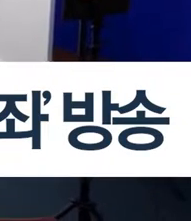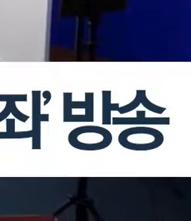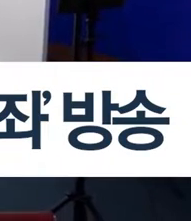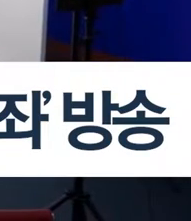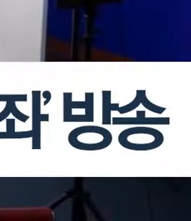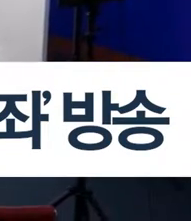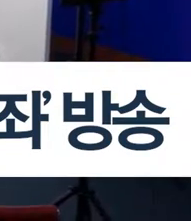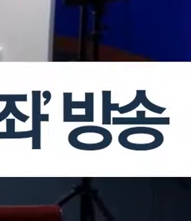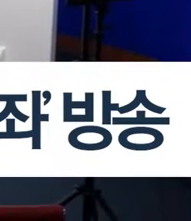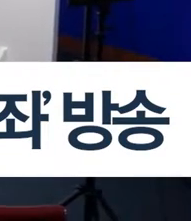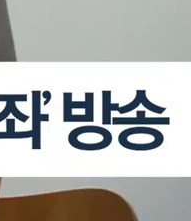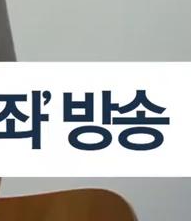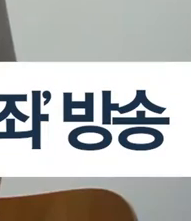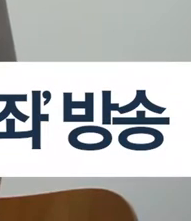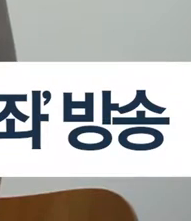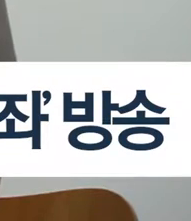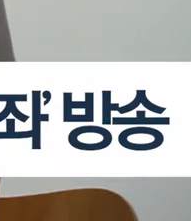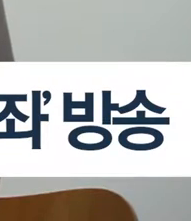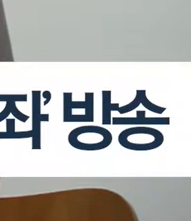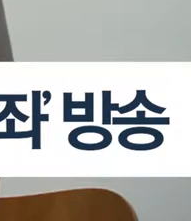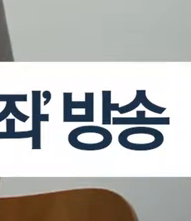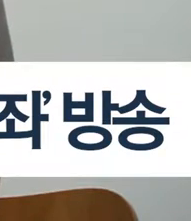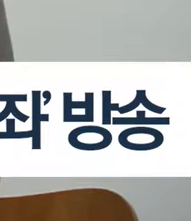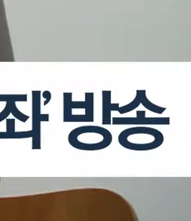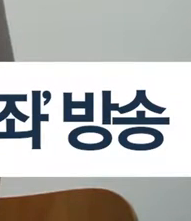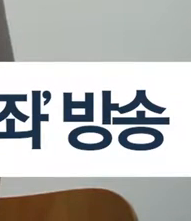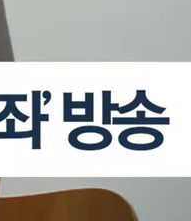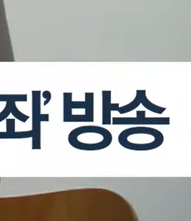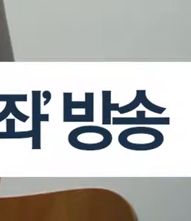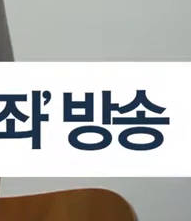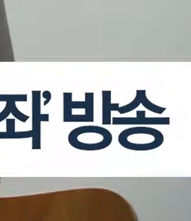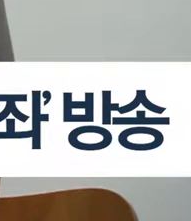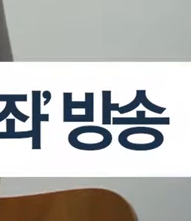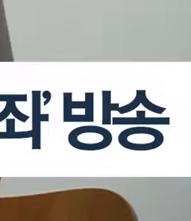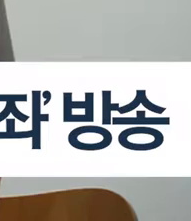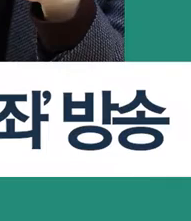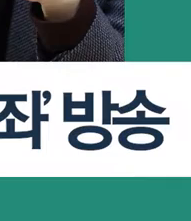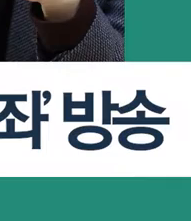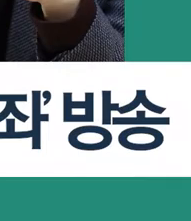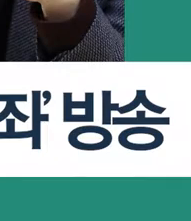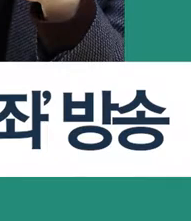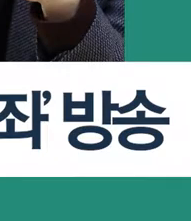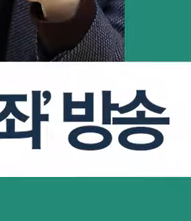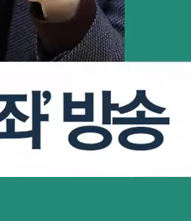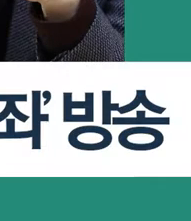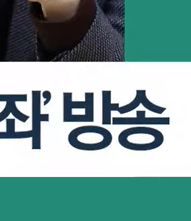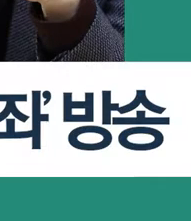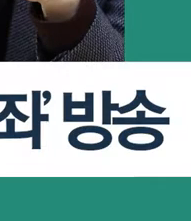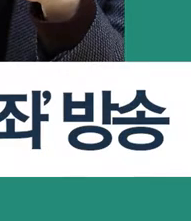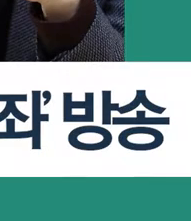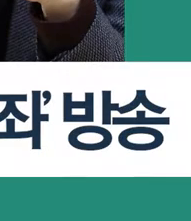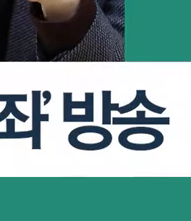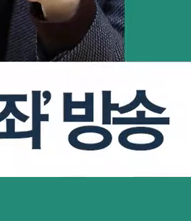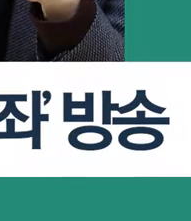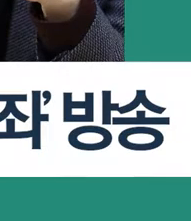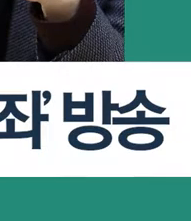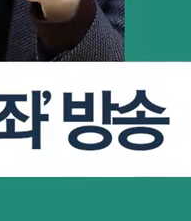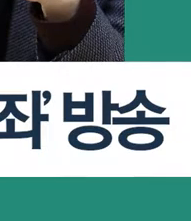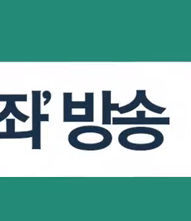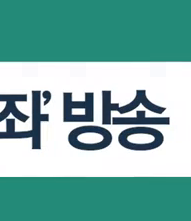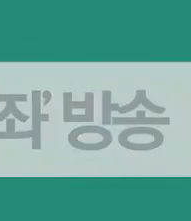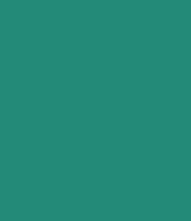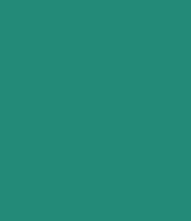회차가 거듭될수록 구민들의 더 많은 사랑을 받고 있는 강서 지식비타민 강좌가 오는 9월 9일 강서구청 유튜브 채널을 통해